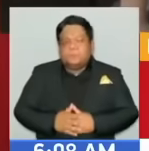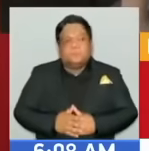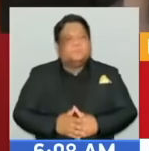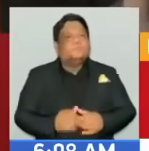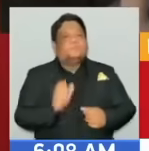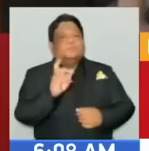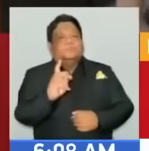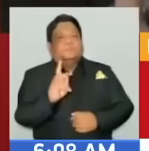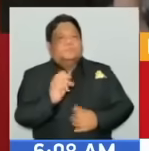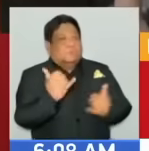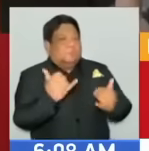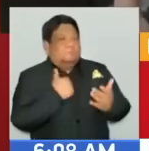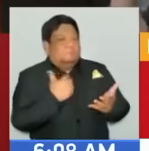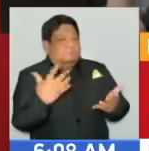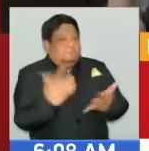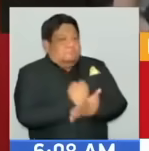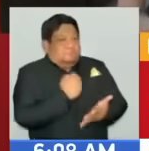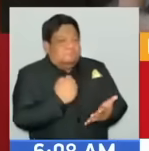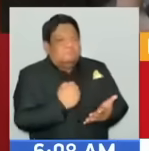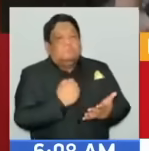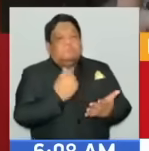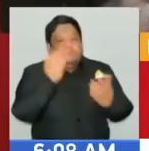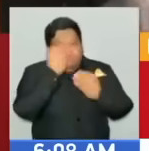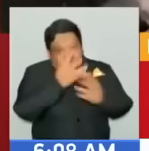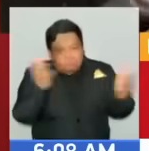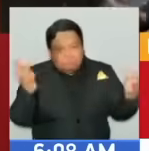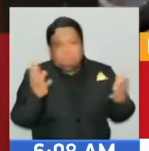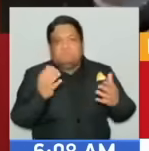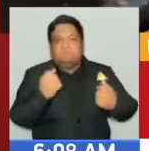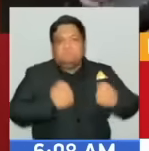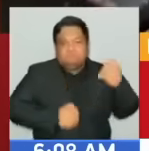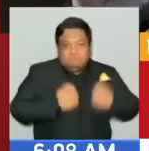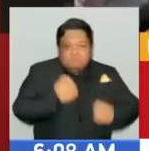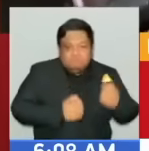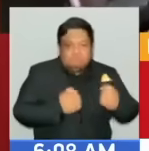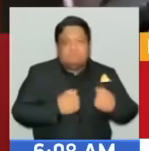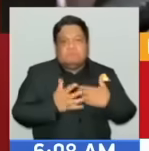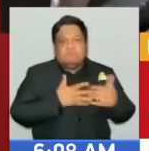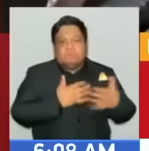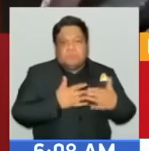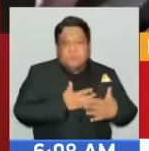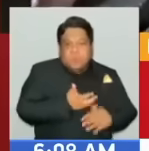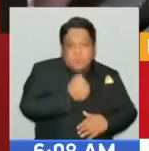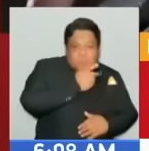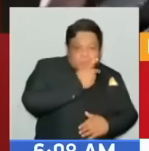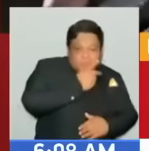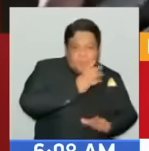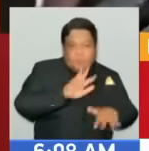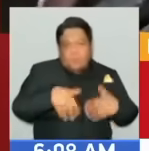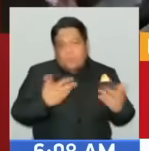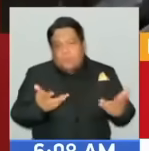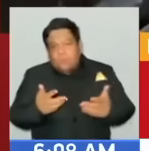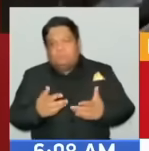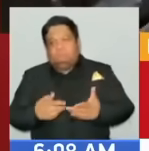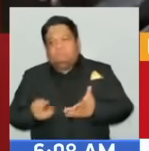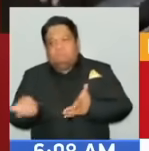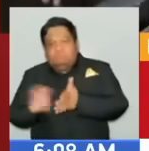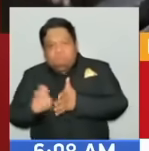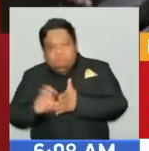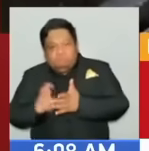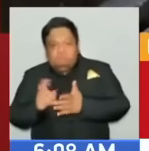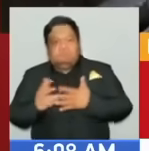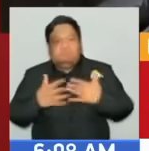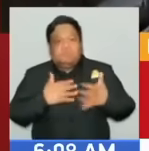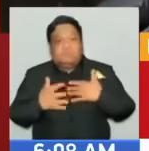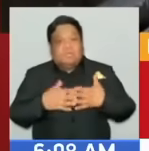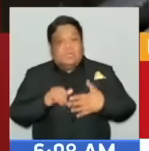po, privado, pampublikong sasakyan, kung makakaiwas po tayo dito sa kahabaan ng EDSA, iwas po tayo,